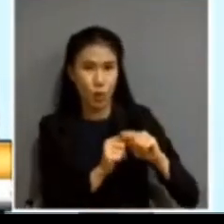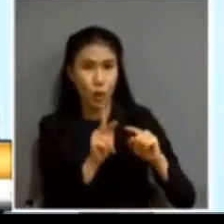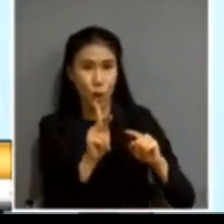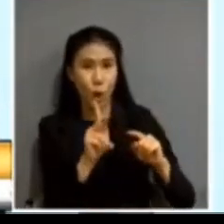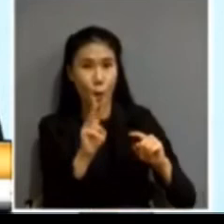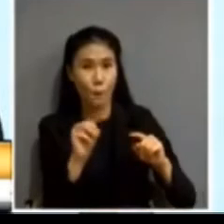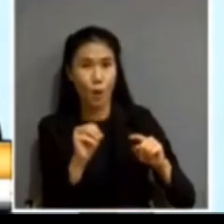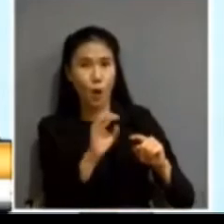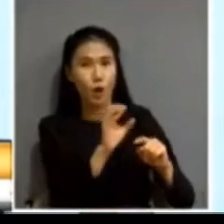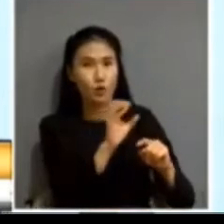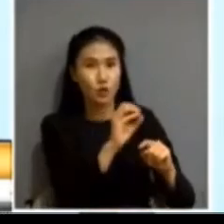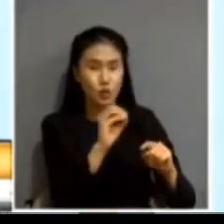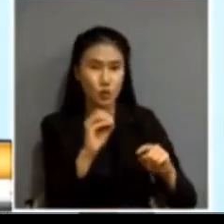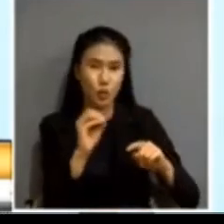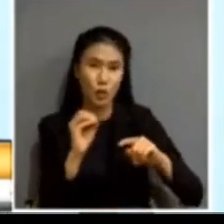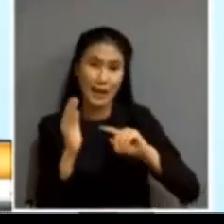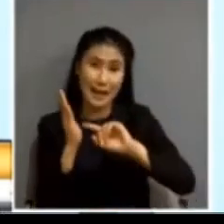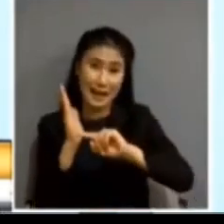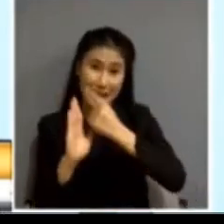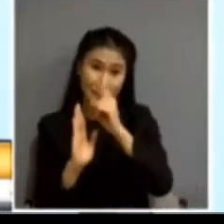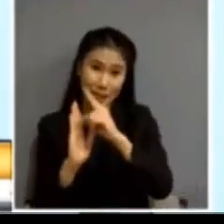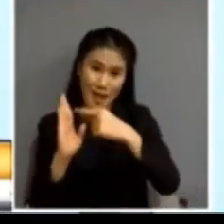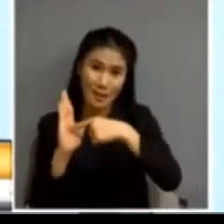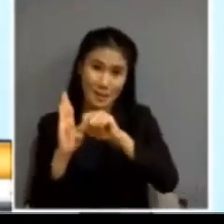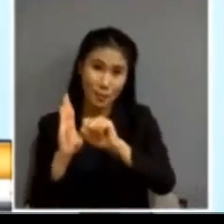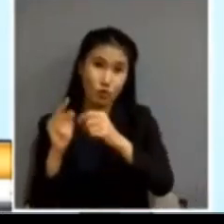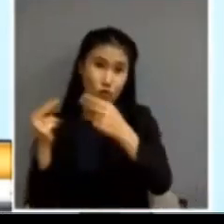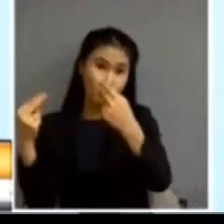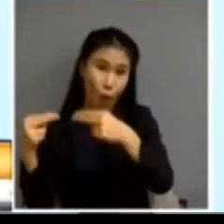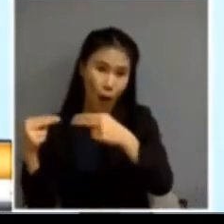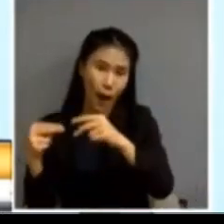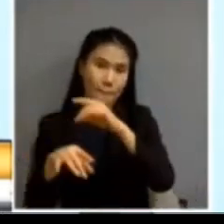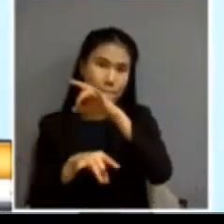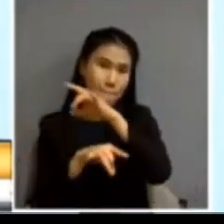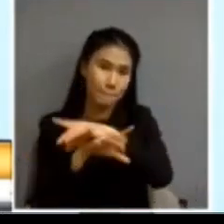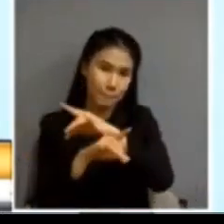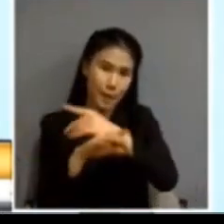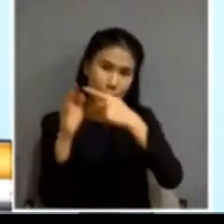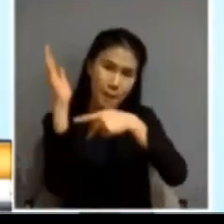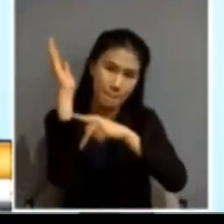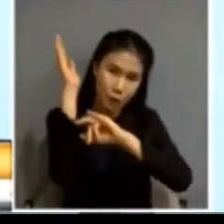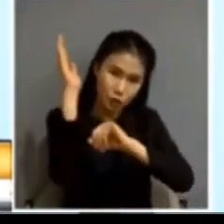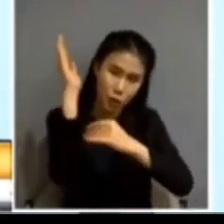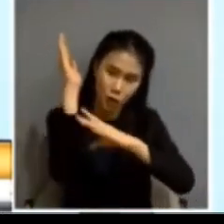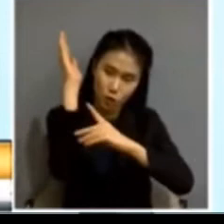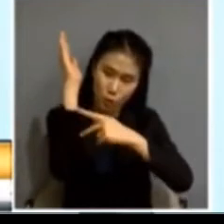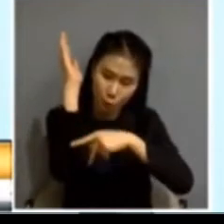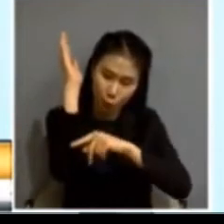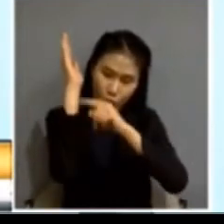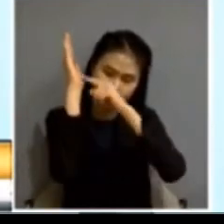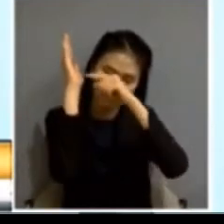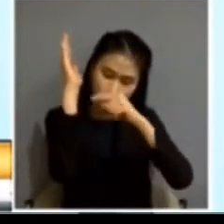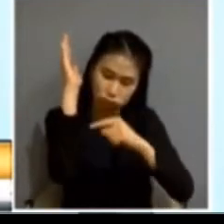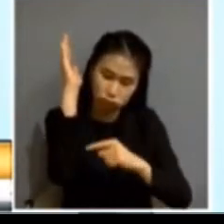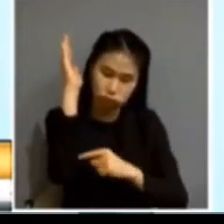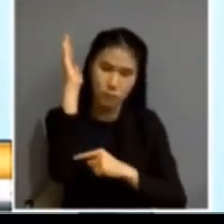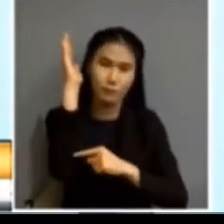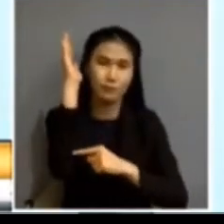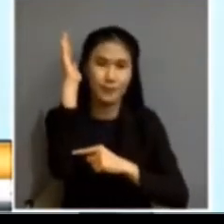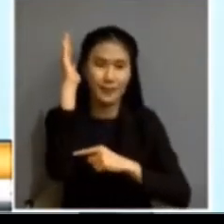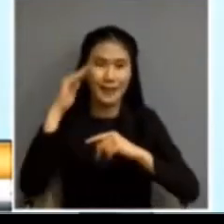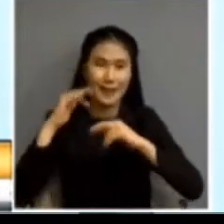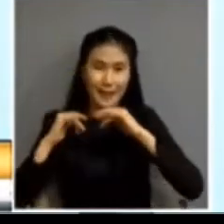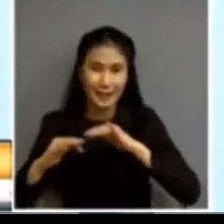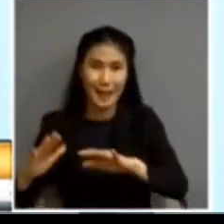ที่จังหวัดสมุทรสงครามลงมาทางเพชรบุรีประจวบคีรีขันธ์ชุมพรและฝั่งอันดามันอยู่